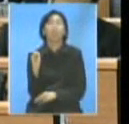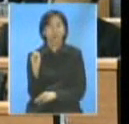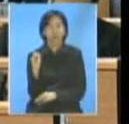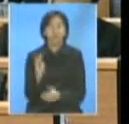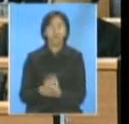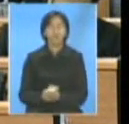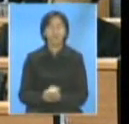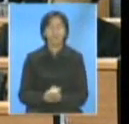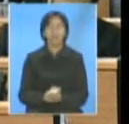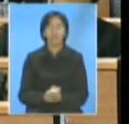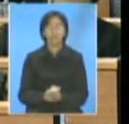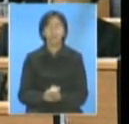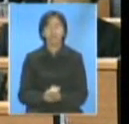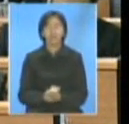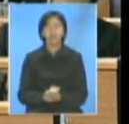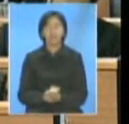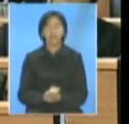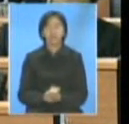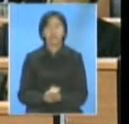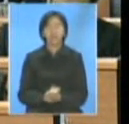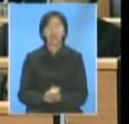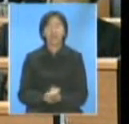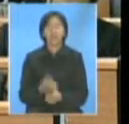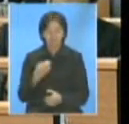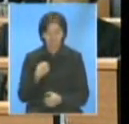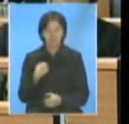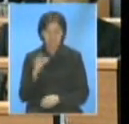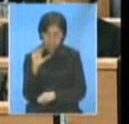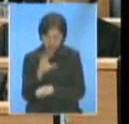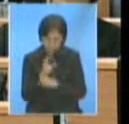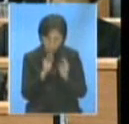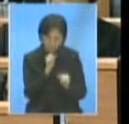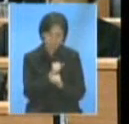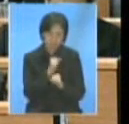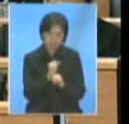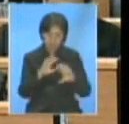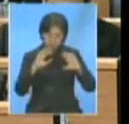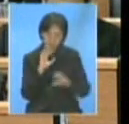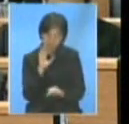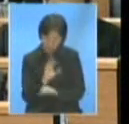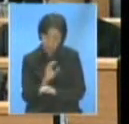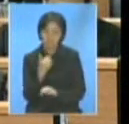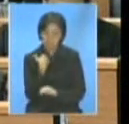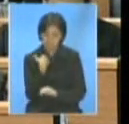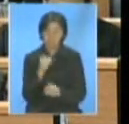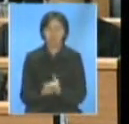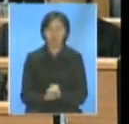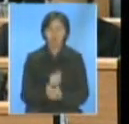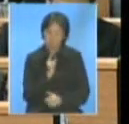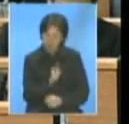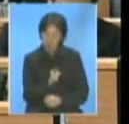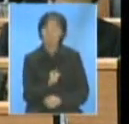ให้ดูอย่างนี้ครับว่าเรามีการกลมขู่เจ้าหน้าที่นะครับท่านประธานมีการกลมขู่เจ้าหน้าที่ว่าถ้